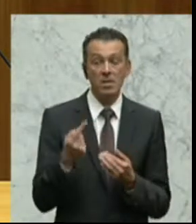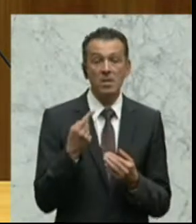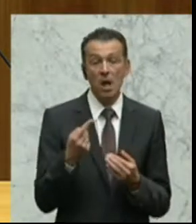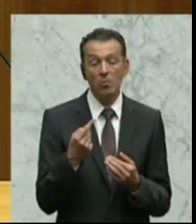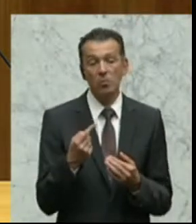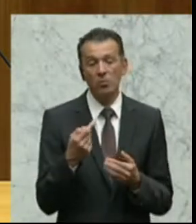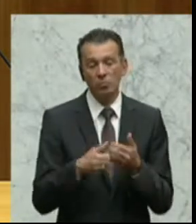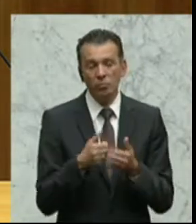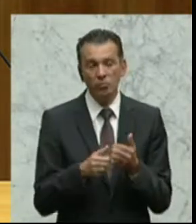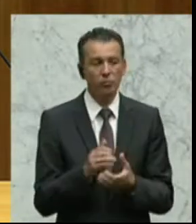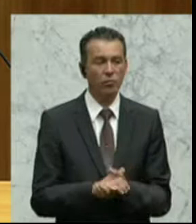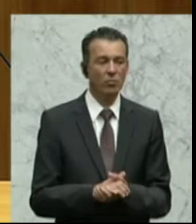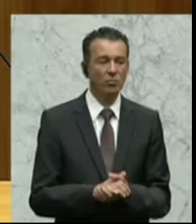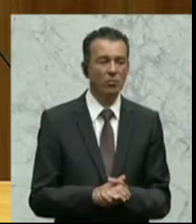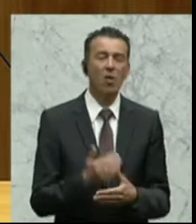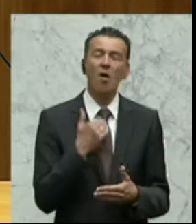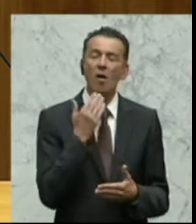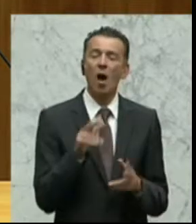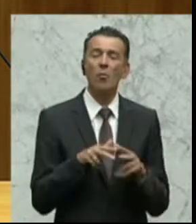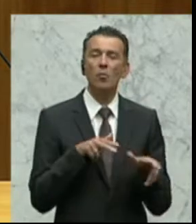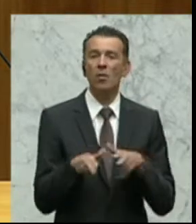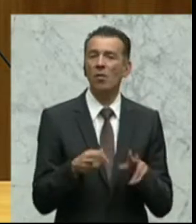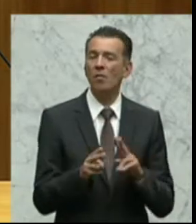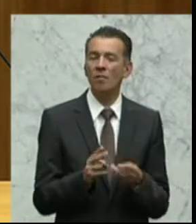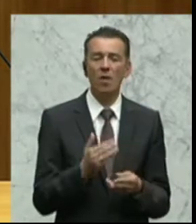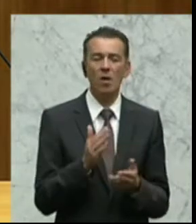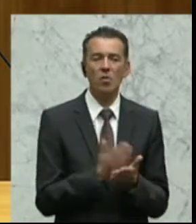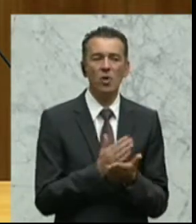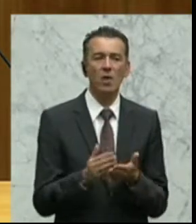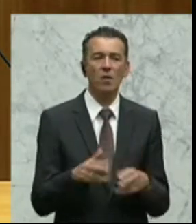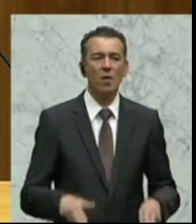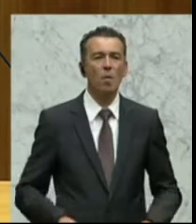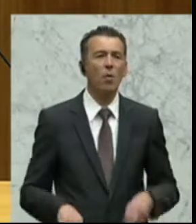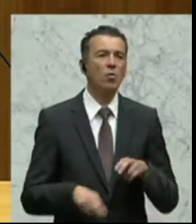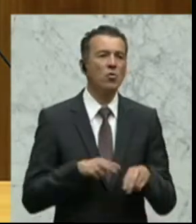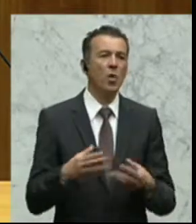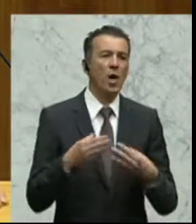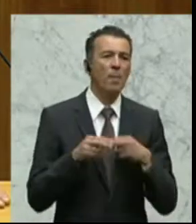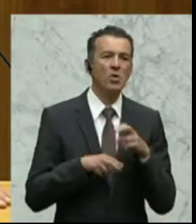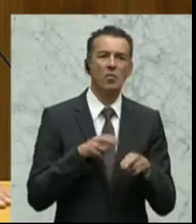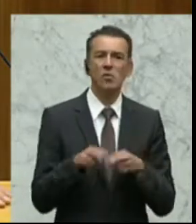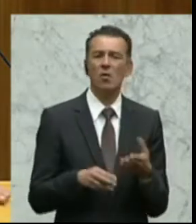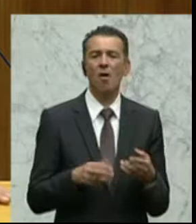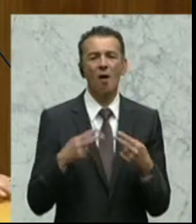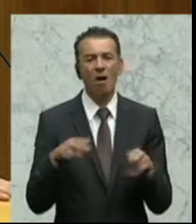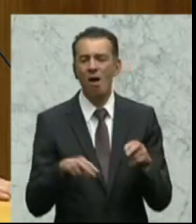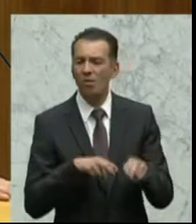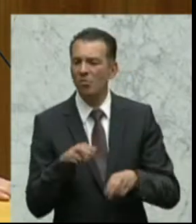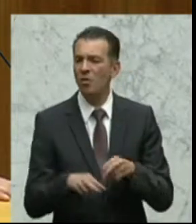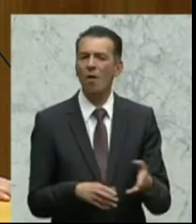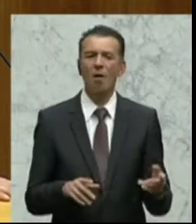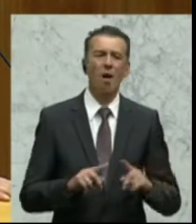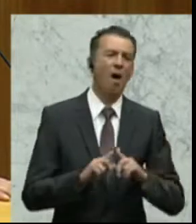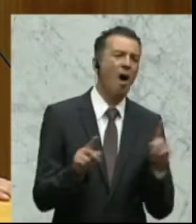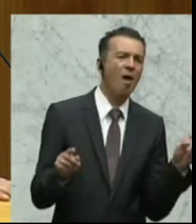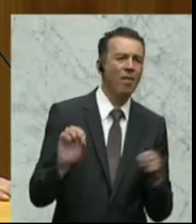sich jetzt die Bundesregierung entscheidet, mit keiner Vermögenssteuer, mit keiner Erbschaftssteuer, mit keiner Reichensteuer, mit keiner anderen kreativen